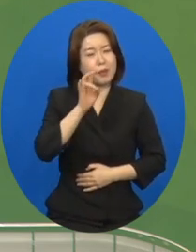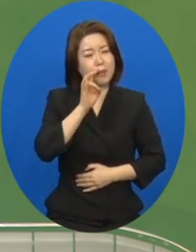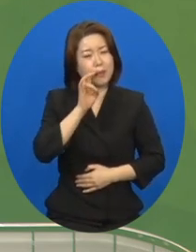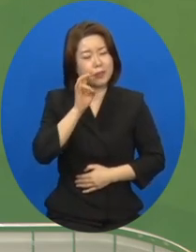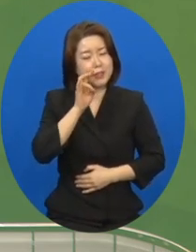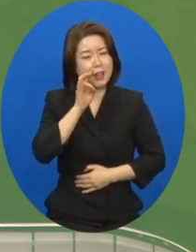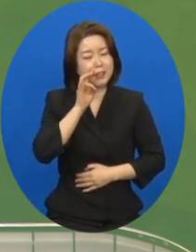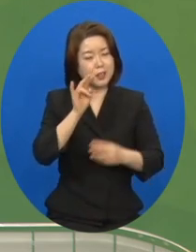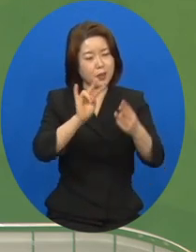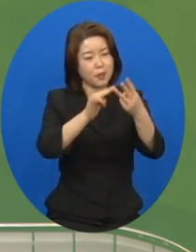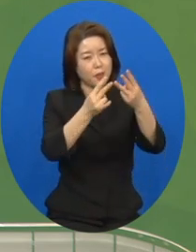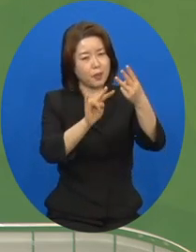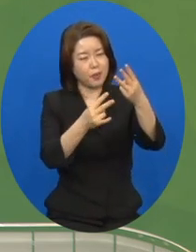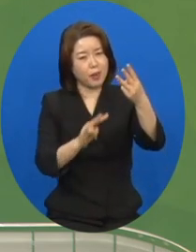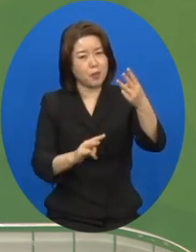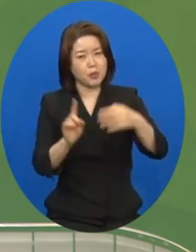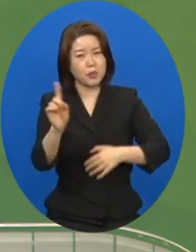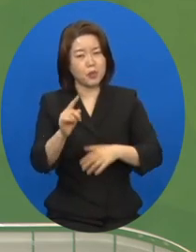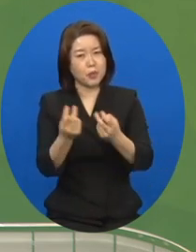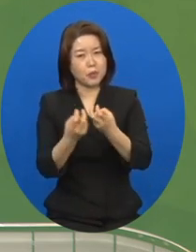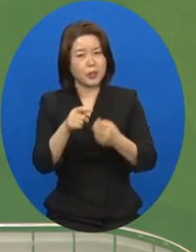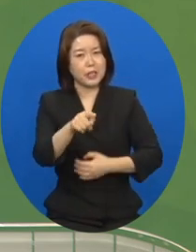라합은 어떻게 그런 일을 했을까요?